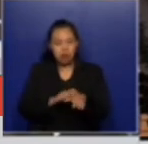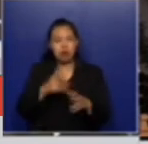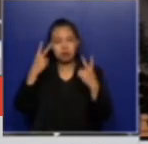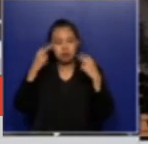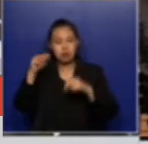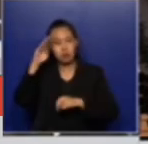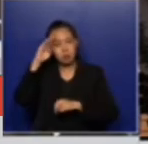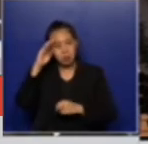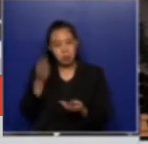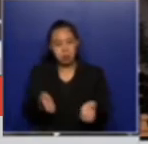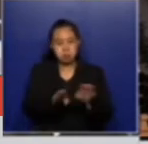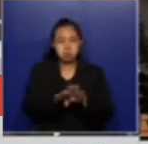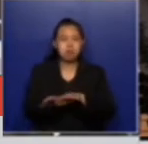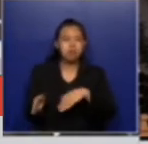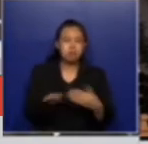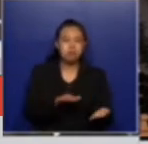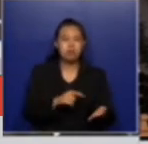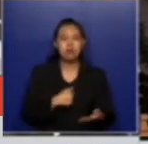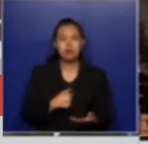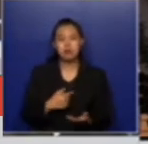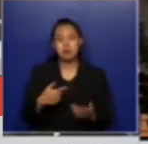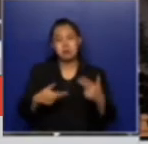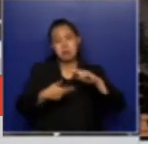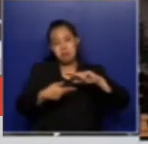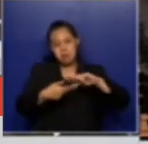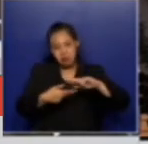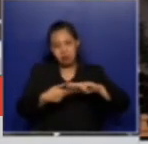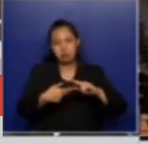ใช่ตกงานแต่พรรคเพื่อไทยนะครับพลังประชารัฐก้าว